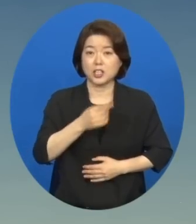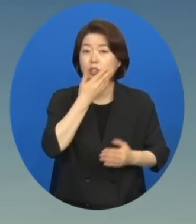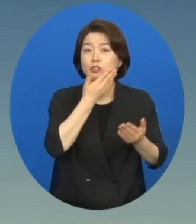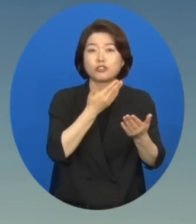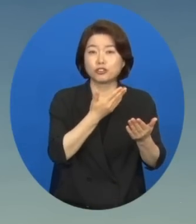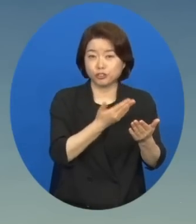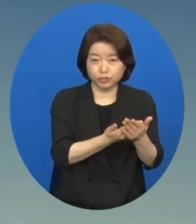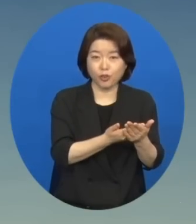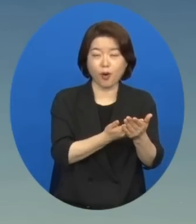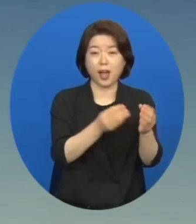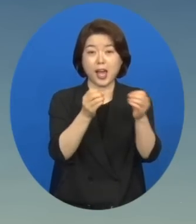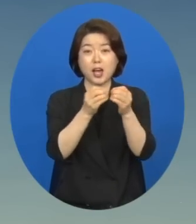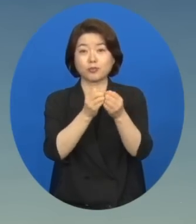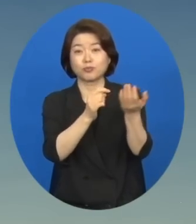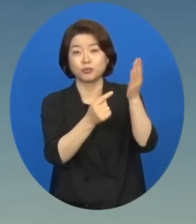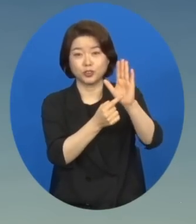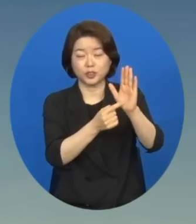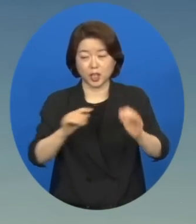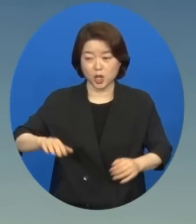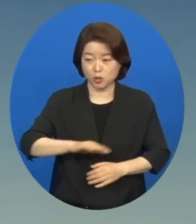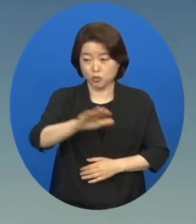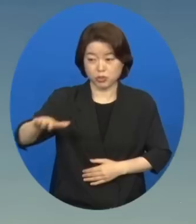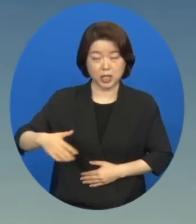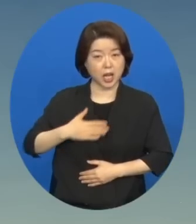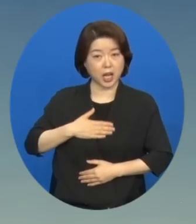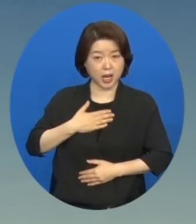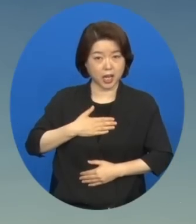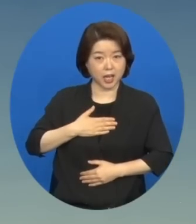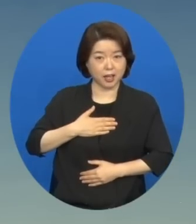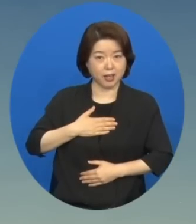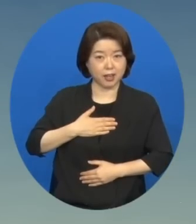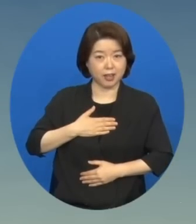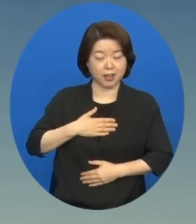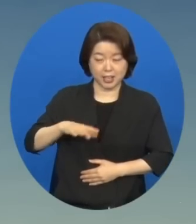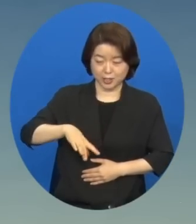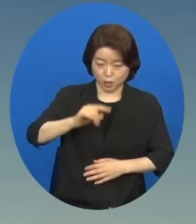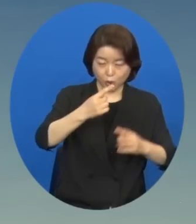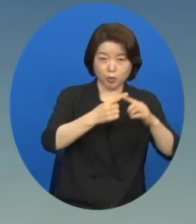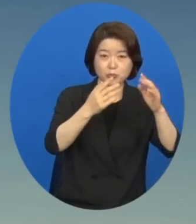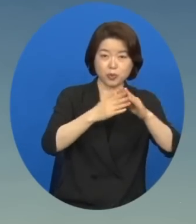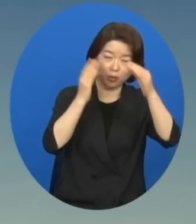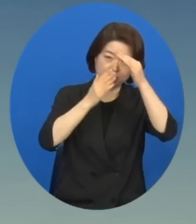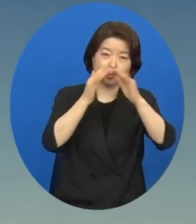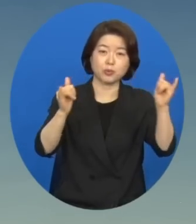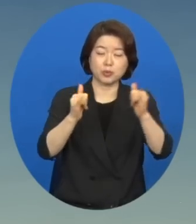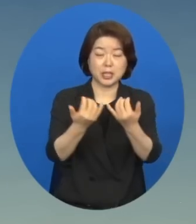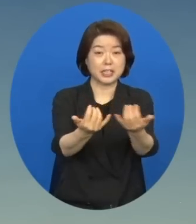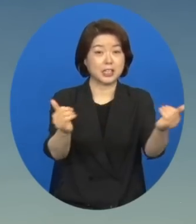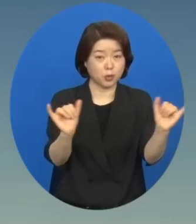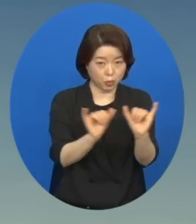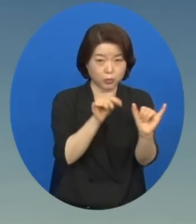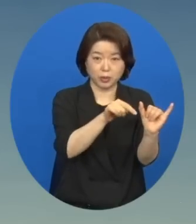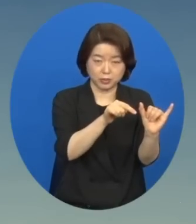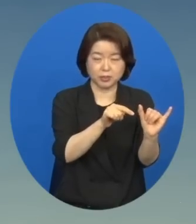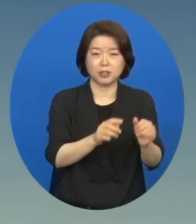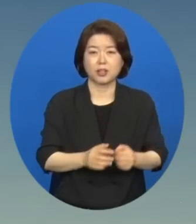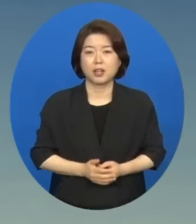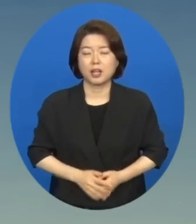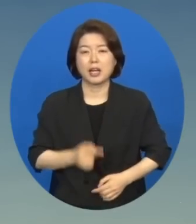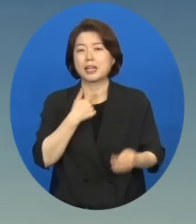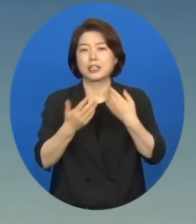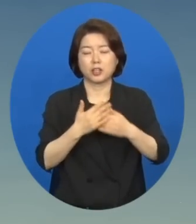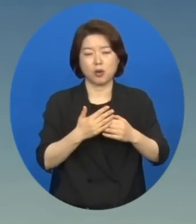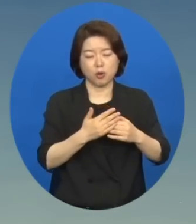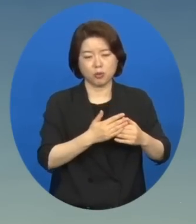중요한 표현이 우리가 안다라고 했어요. 그러니까 초대교회 성도들은, 공동체는 이게